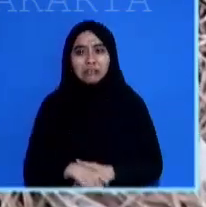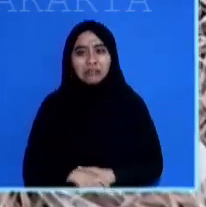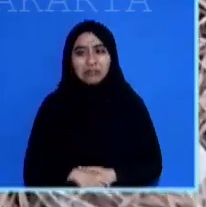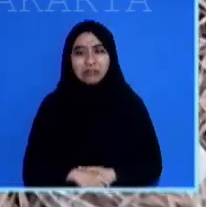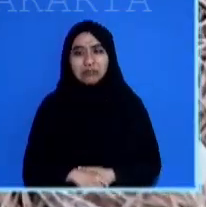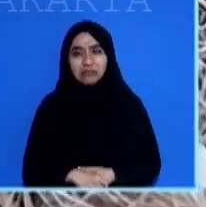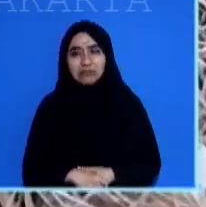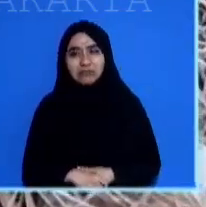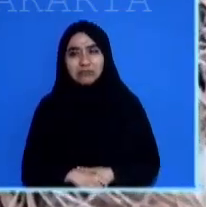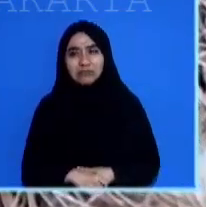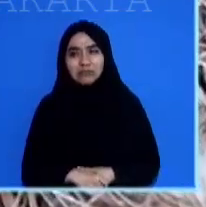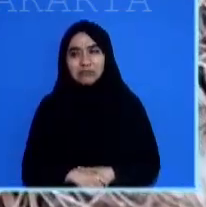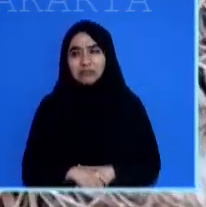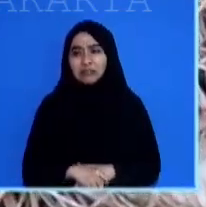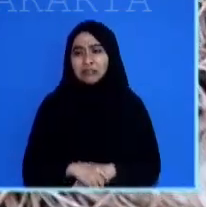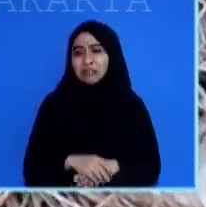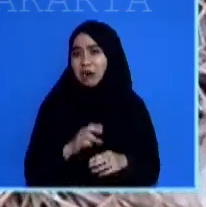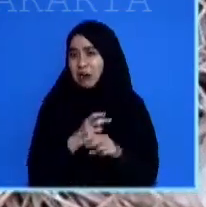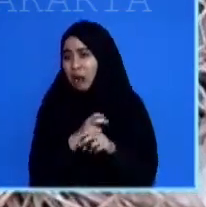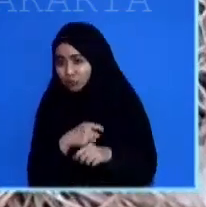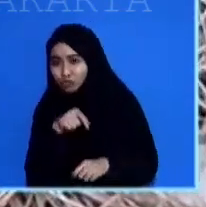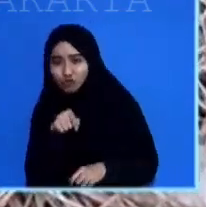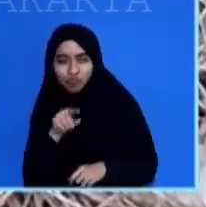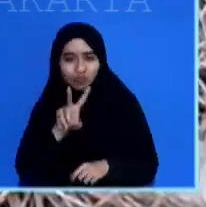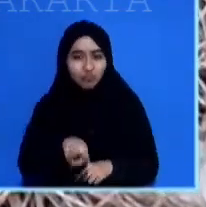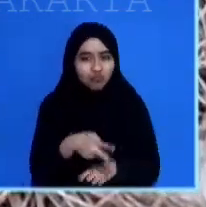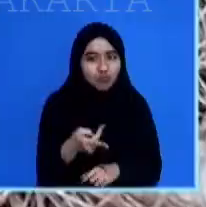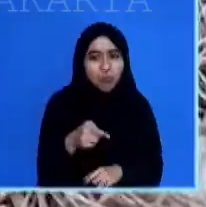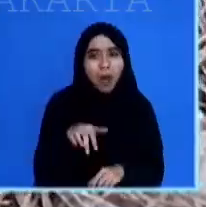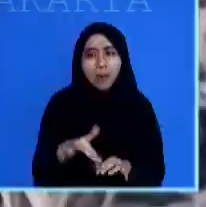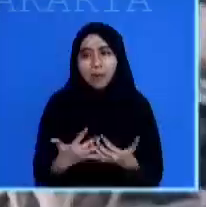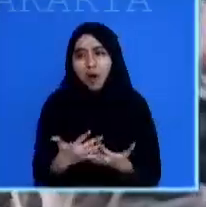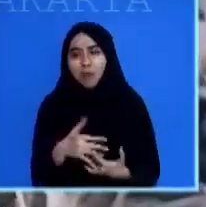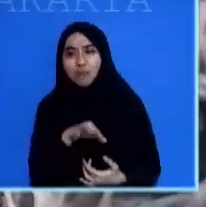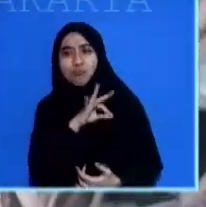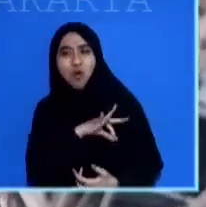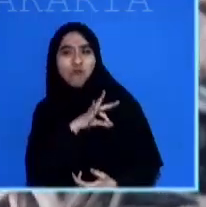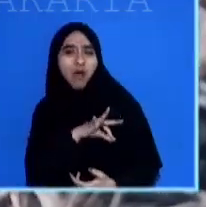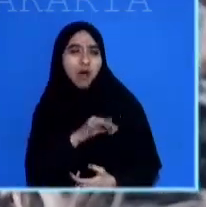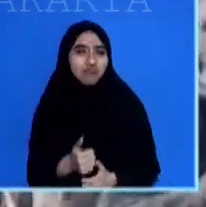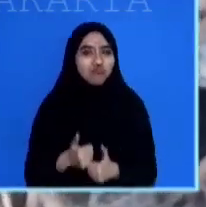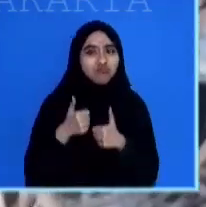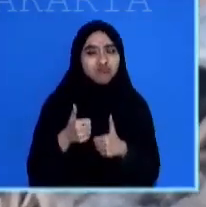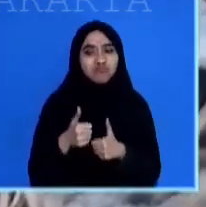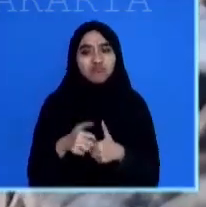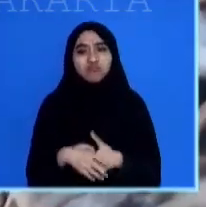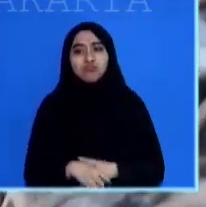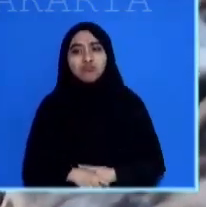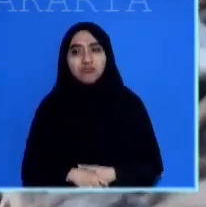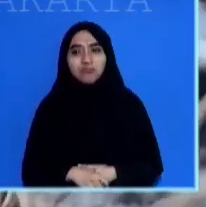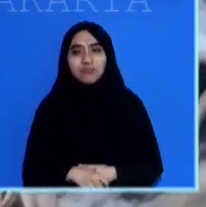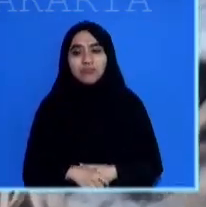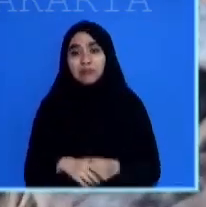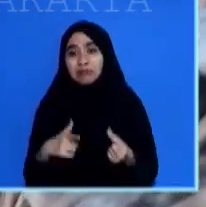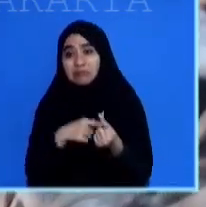ewah dados zat-zat sanesipun ingkang migunani. Sentiat ingkang sampun mateng kathah dipun sade ing